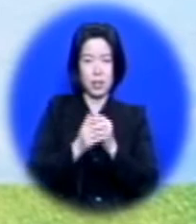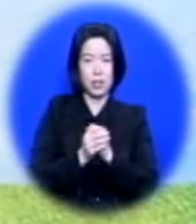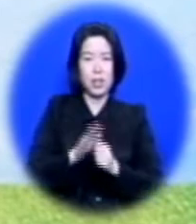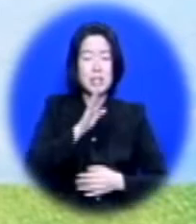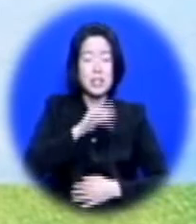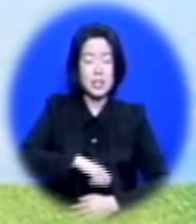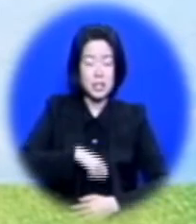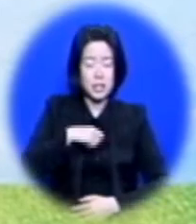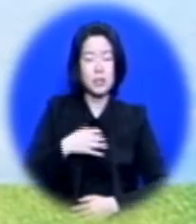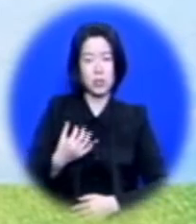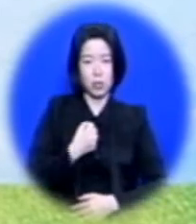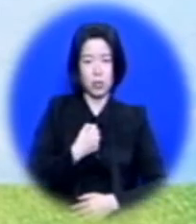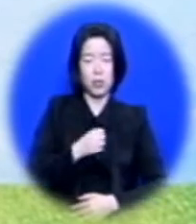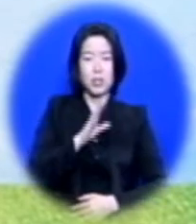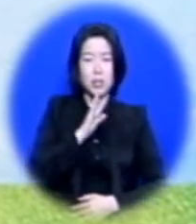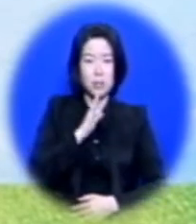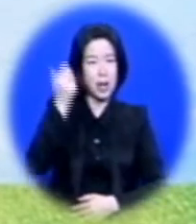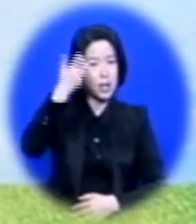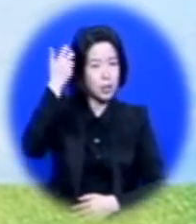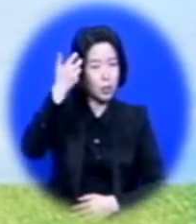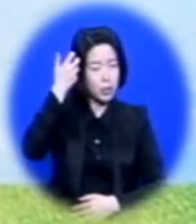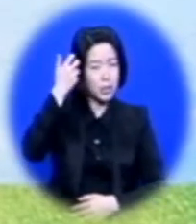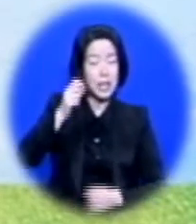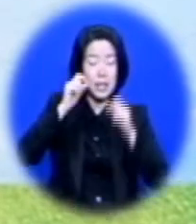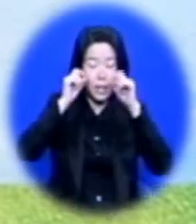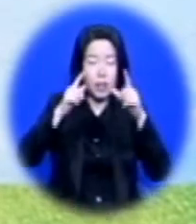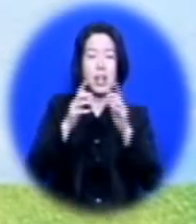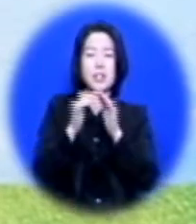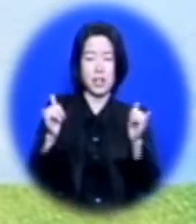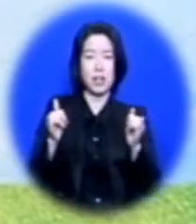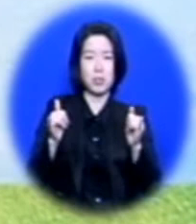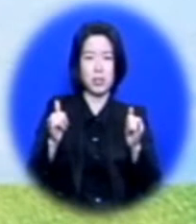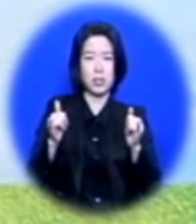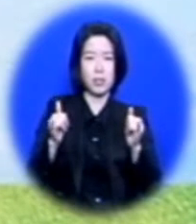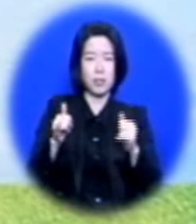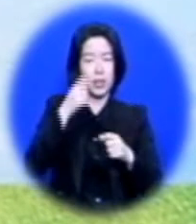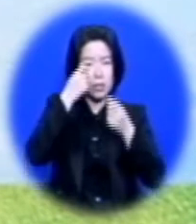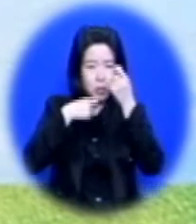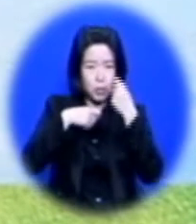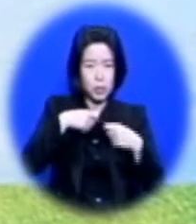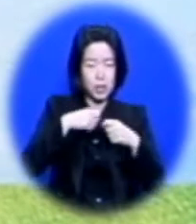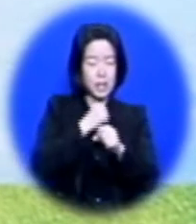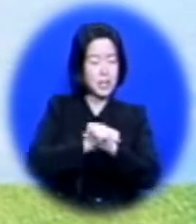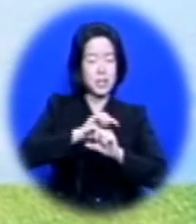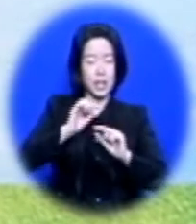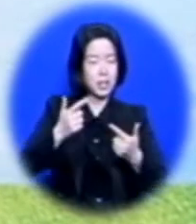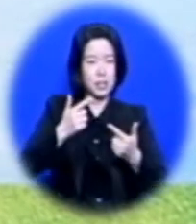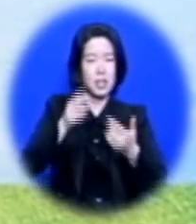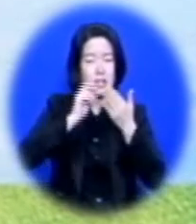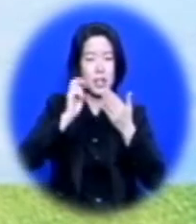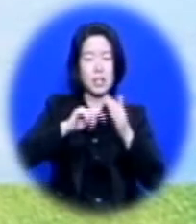진심으로 정말 영혼이 깨어난 사람은 소리내지 않고 부르는 찬양 속에도 주님을